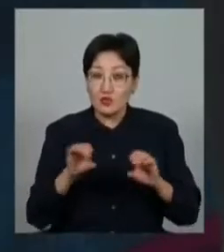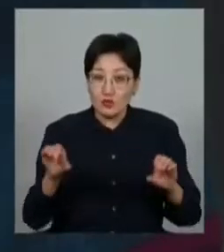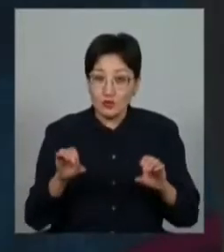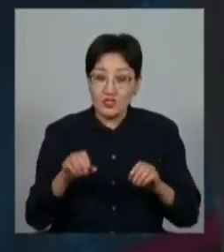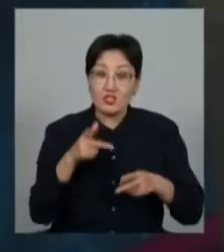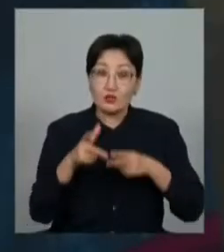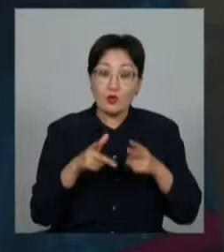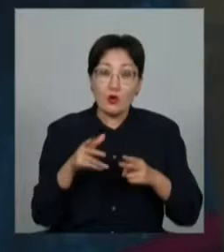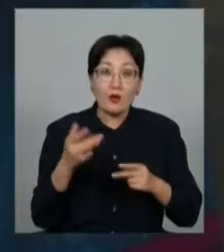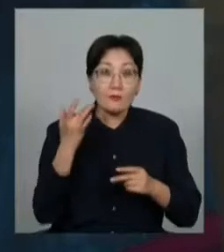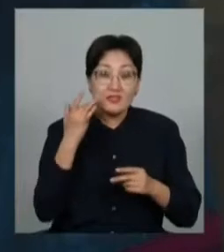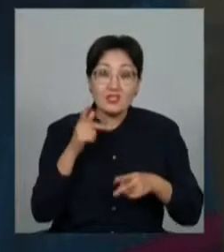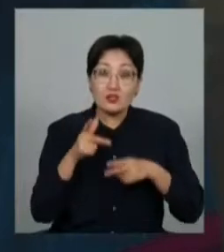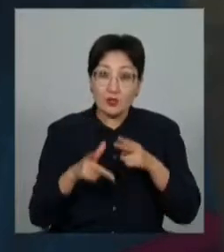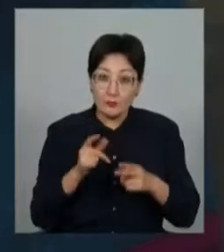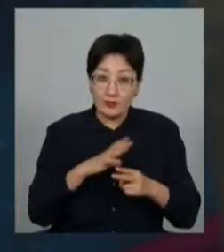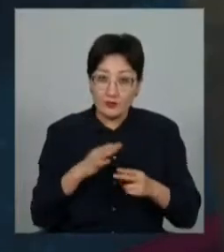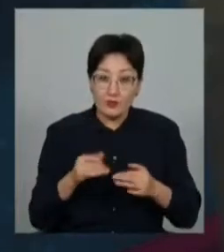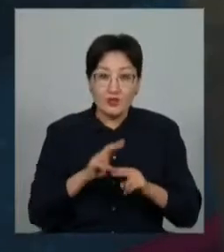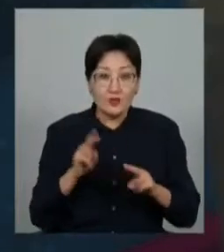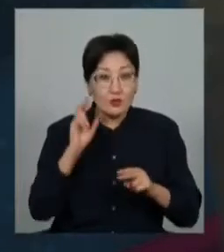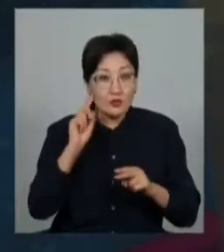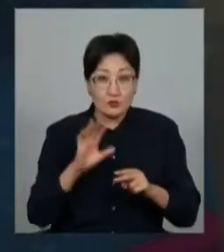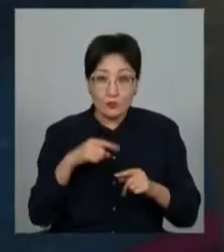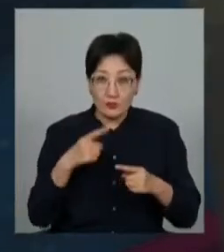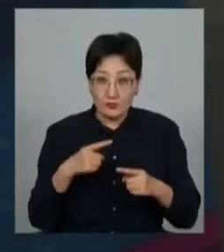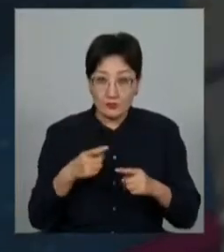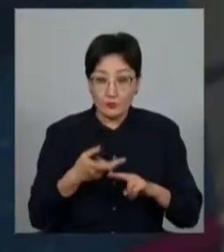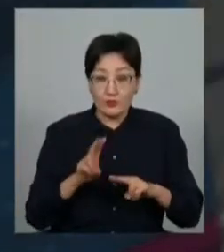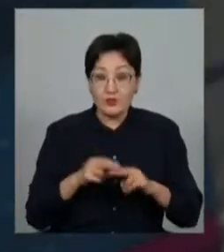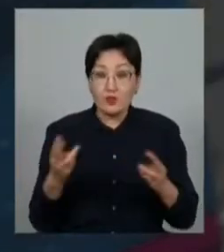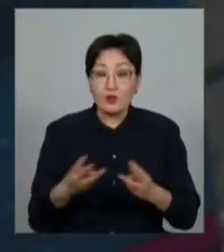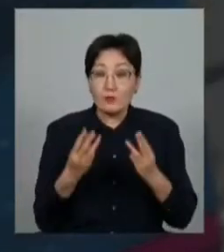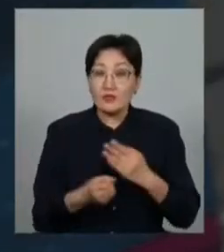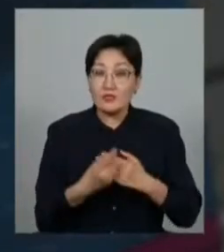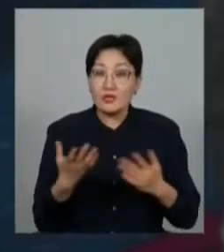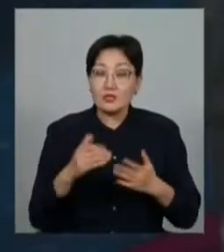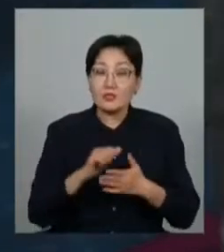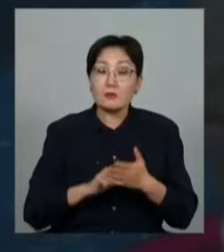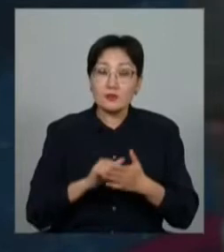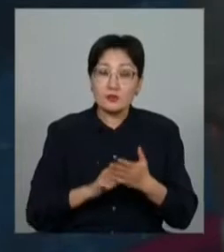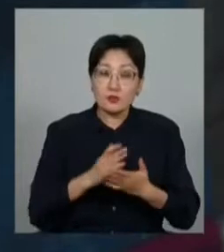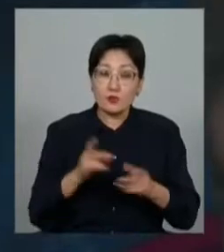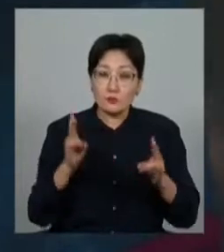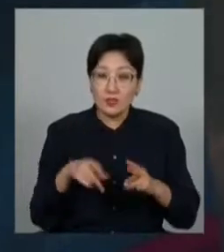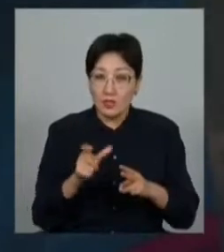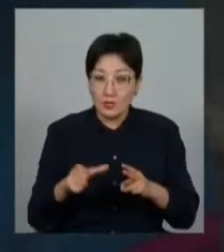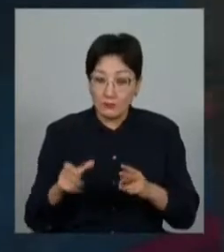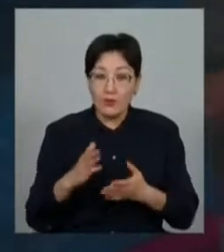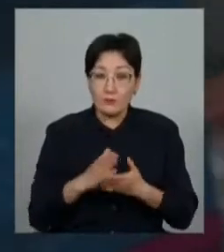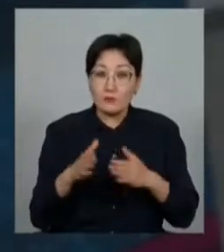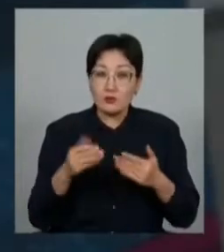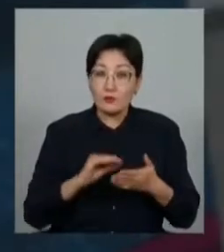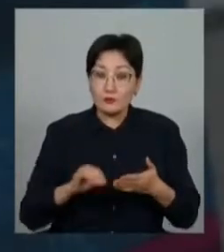бұған дейін де дабыл қаққанбыз, бірақ елеген ешкім болмады дейді. Сонымен өрттің шығуына не себеп болды? Зардап шеккендер бар ма?